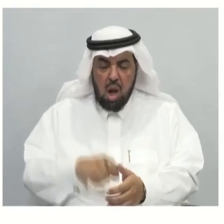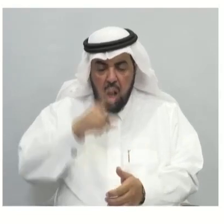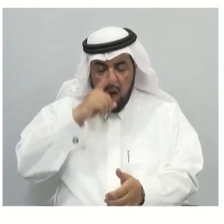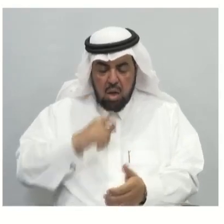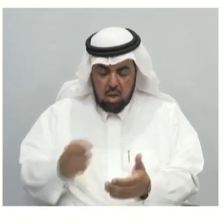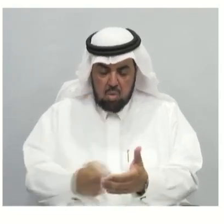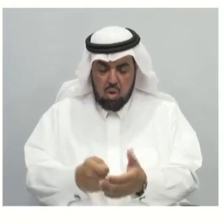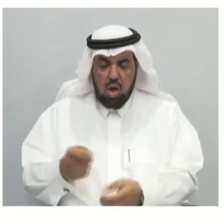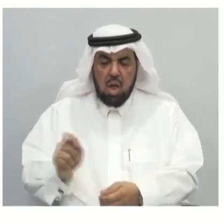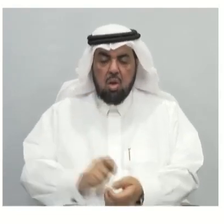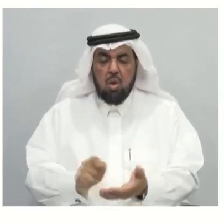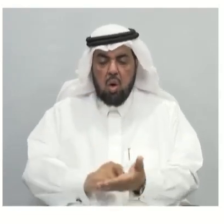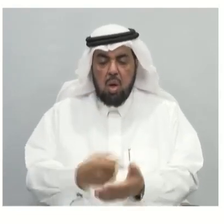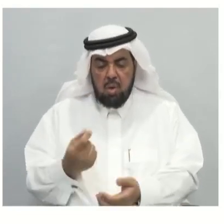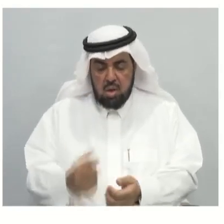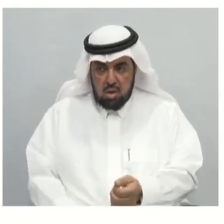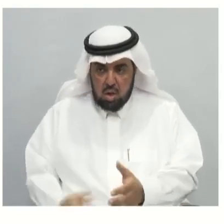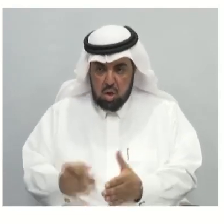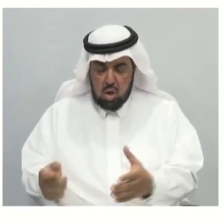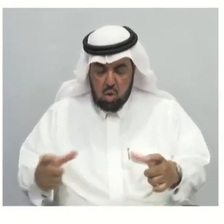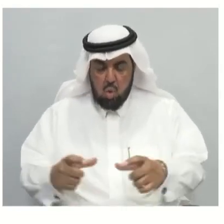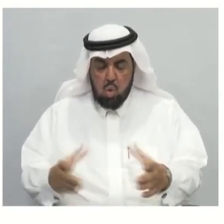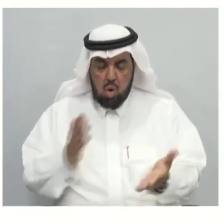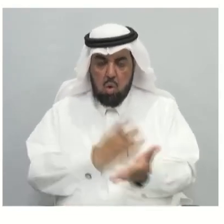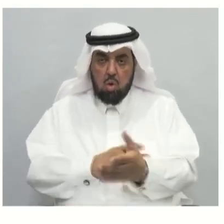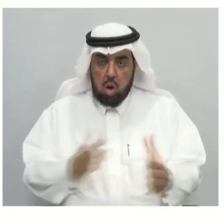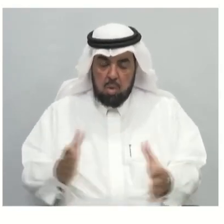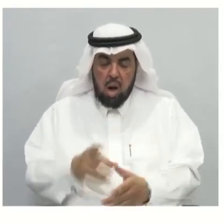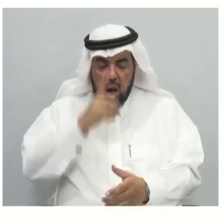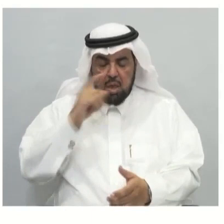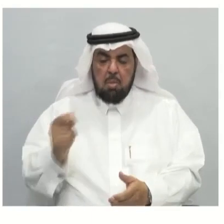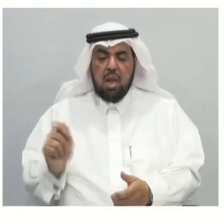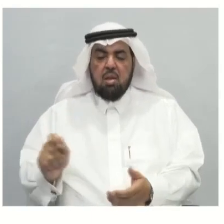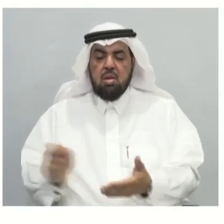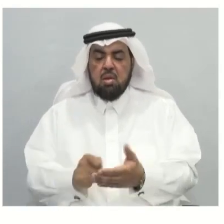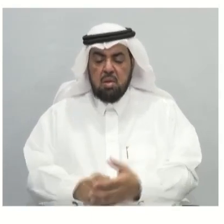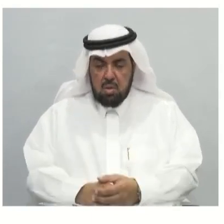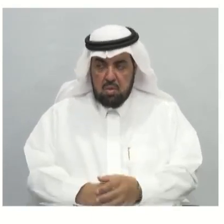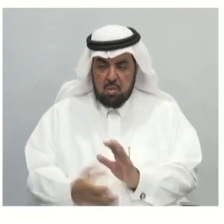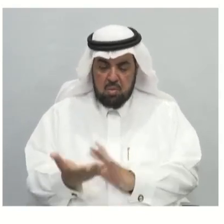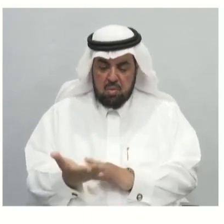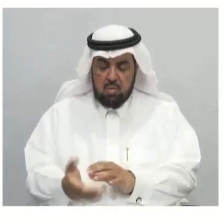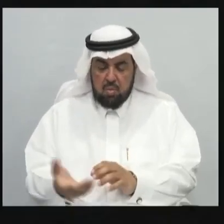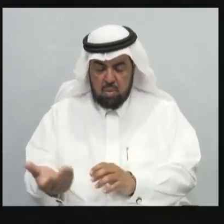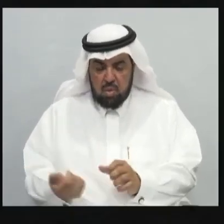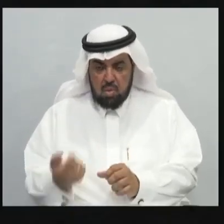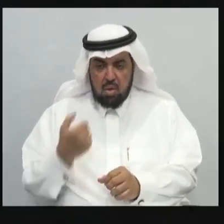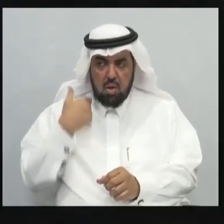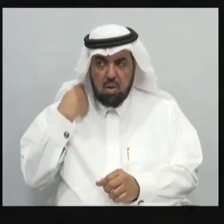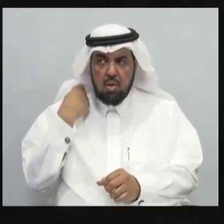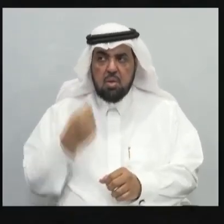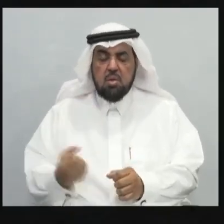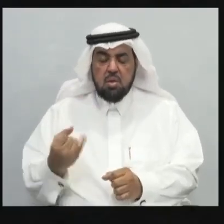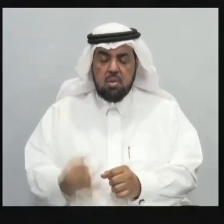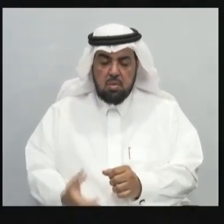توقيع خط اليد العقود الكبيره تتطلب احيانا توقيع اليد فلذلك يتم سحبها ولو كانت